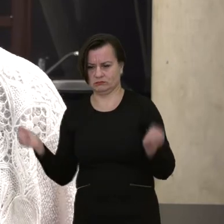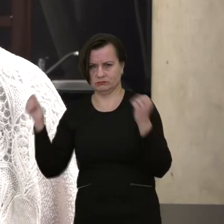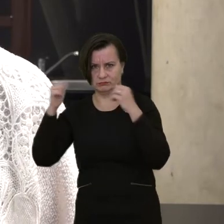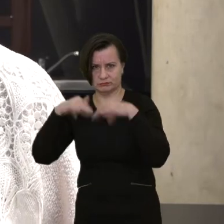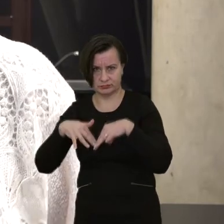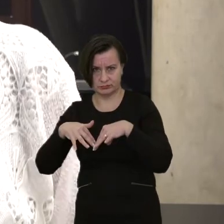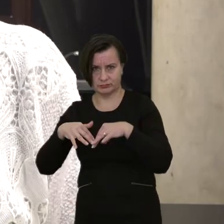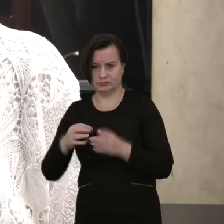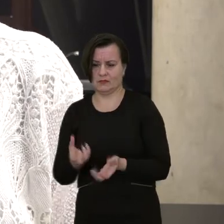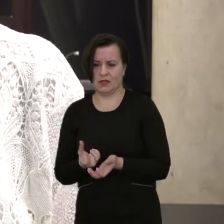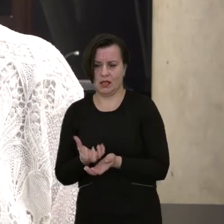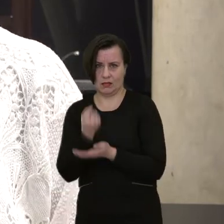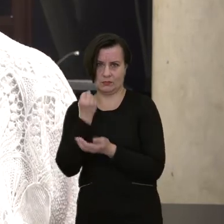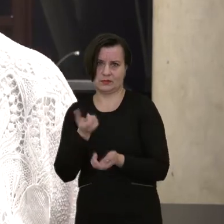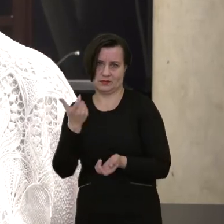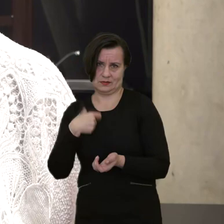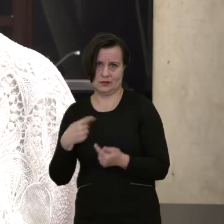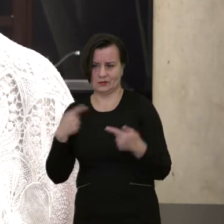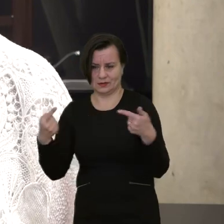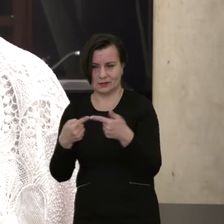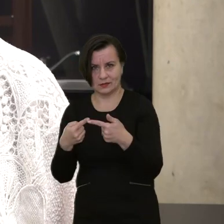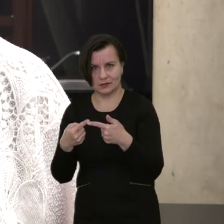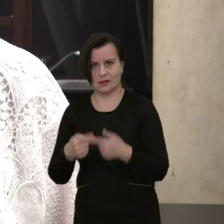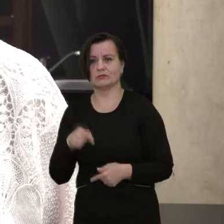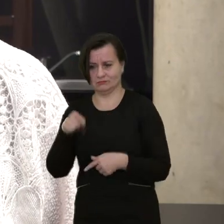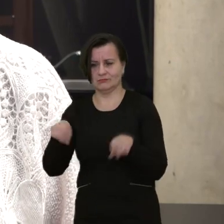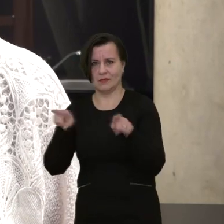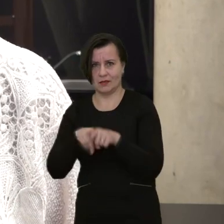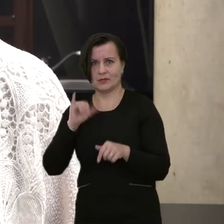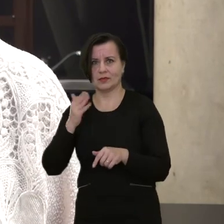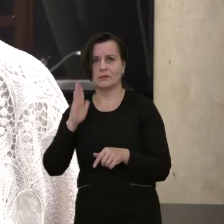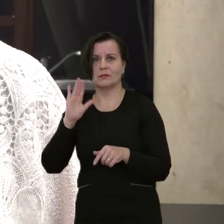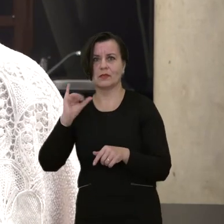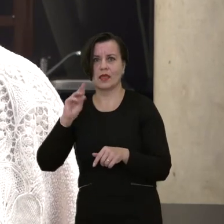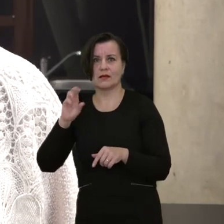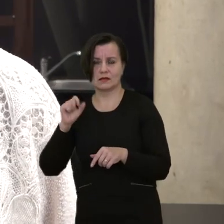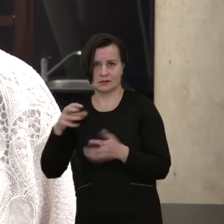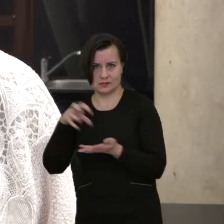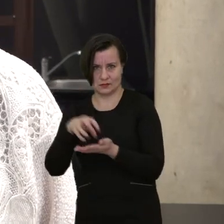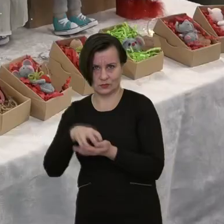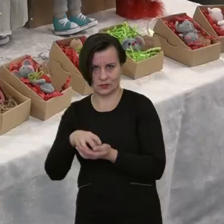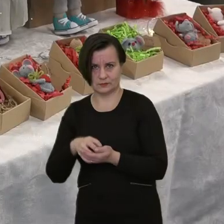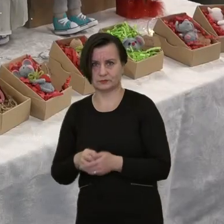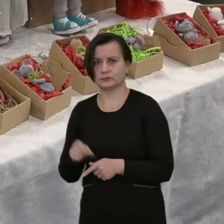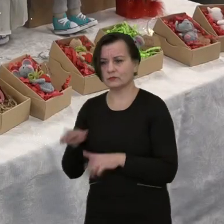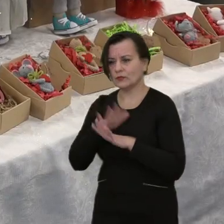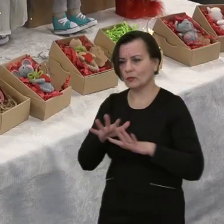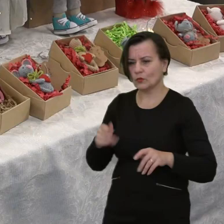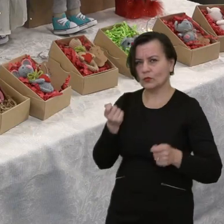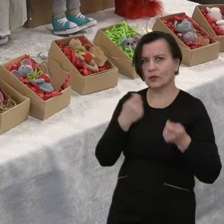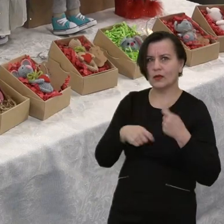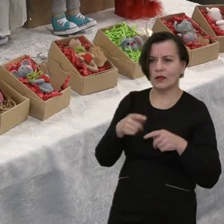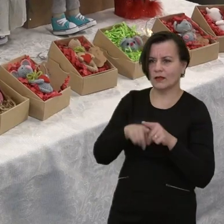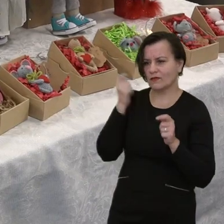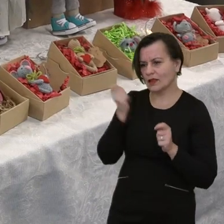savą. Toks truputį iš vieno, truputį iš kito, bet taip pat tai yra imbieriniai sausainiai. Mugė labiausiai